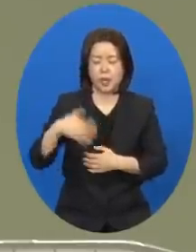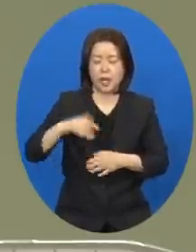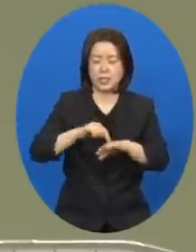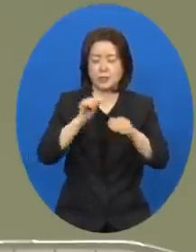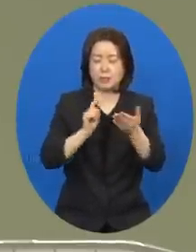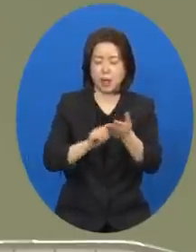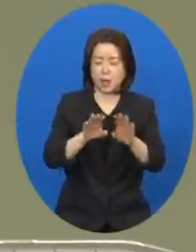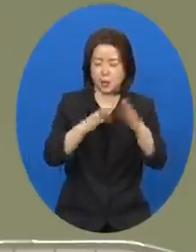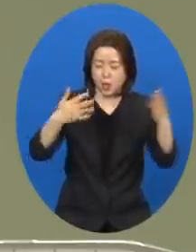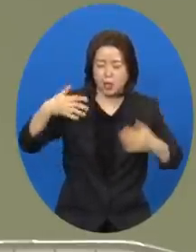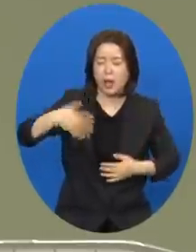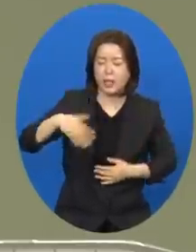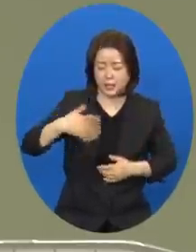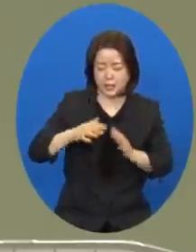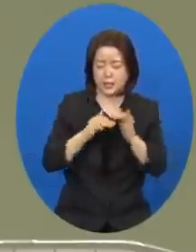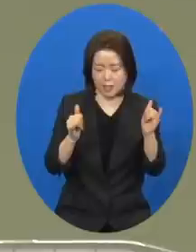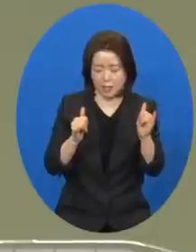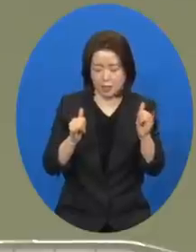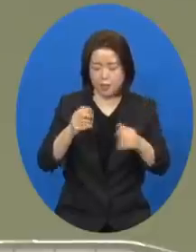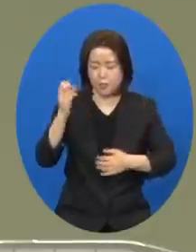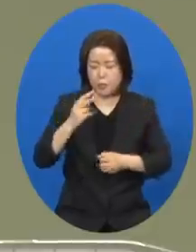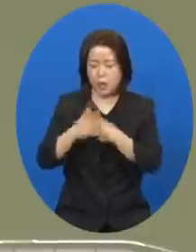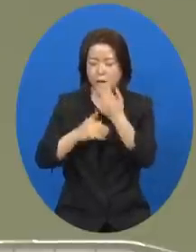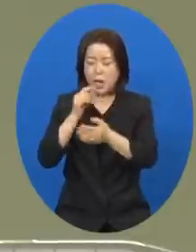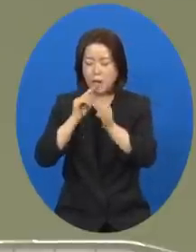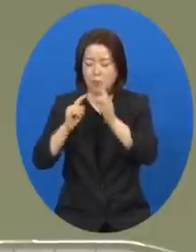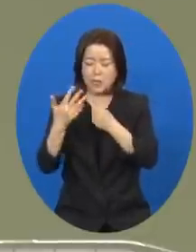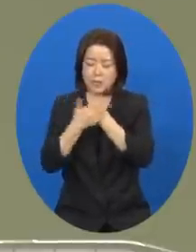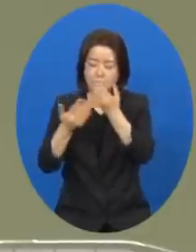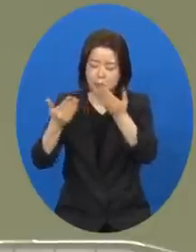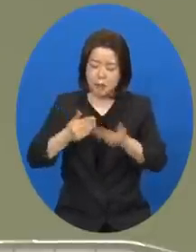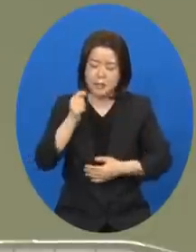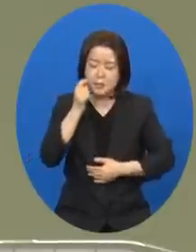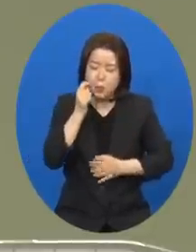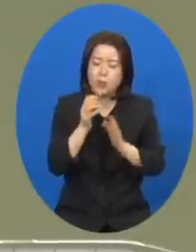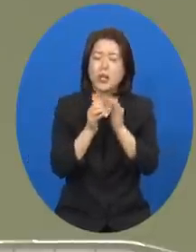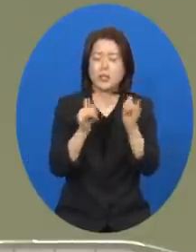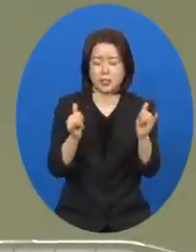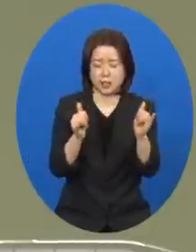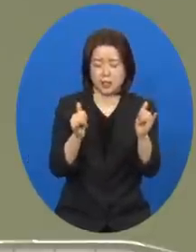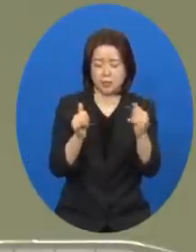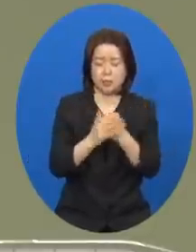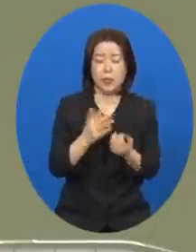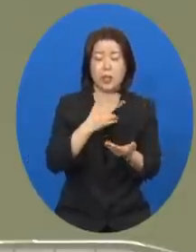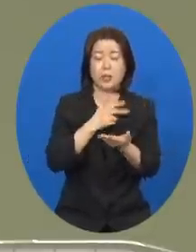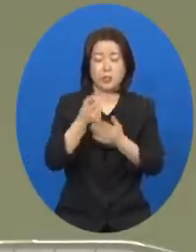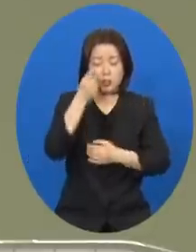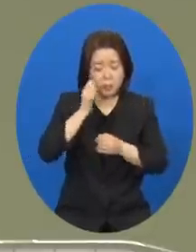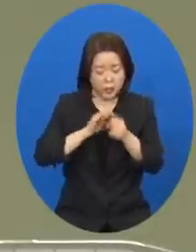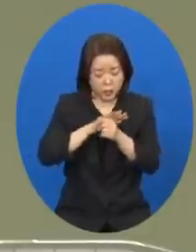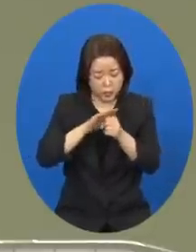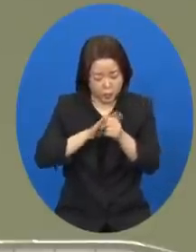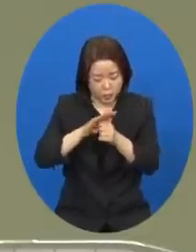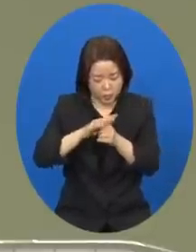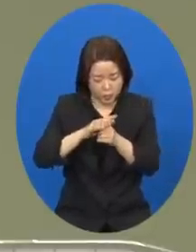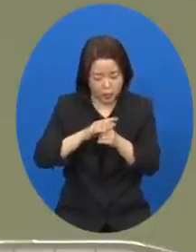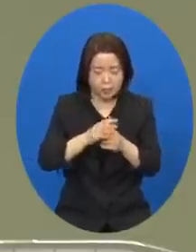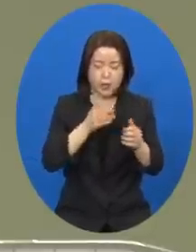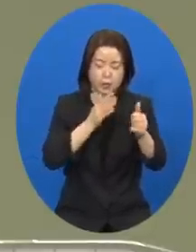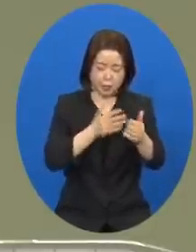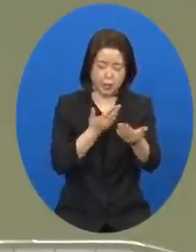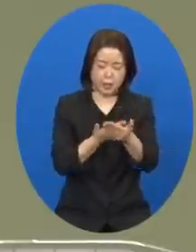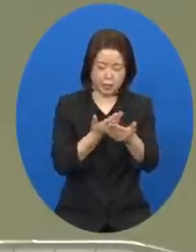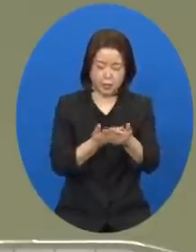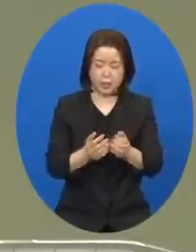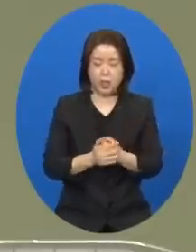열리고 하나님 말씀에 은혜를 못 받는 성도들도 주님의 긍휼하심에 부탁합니다.